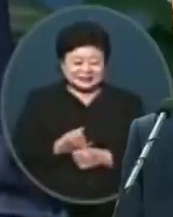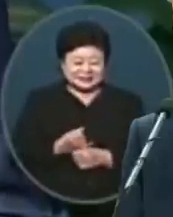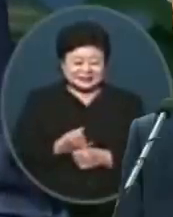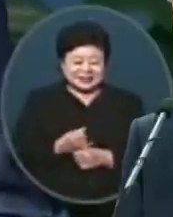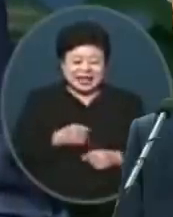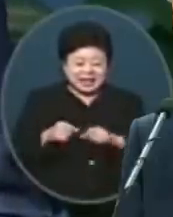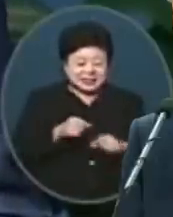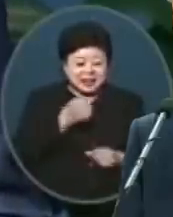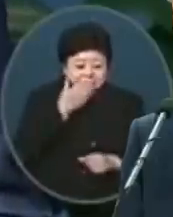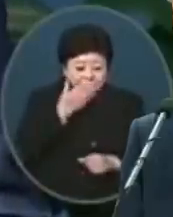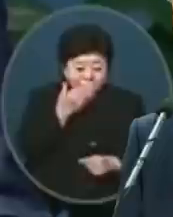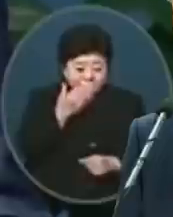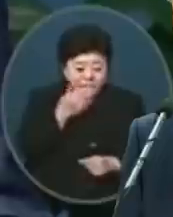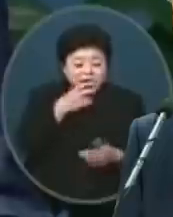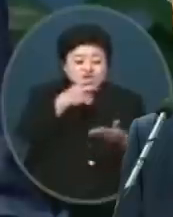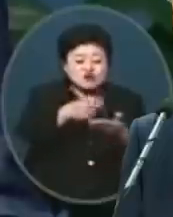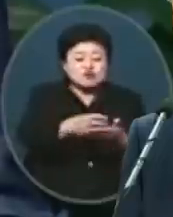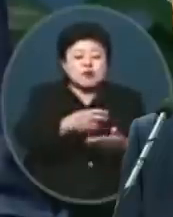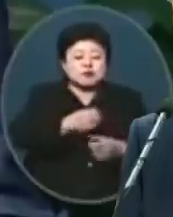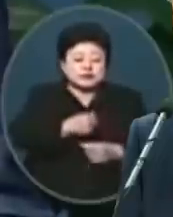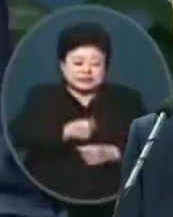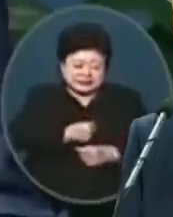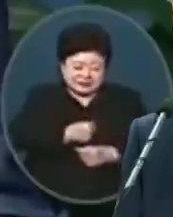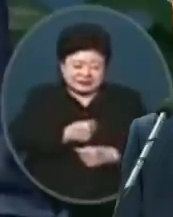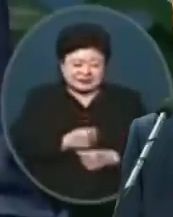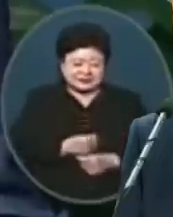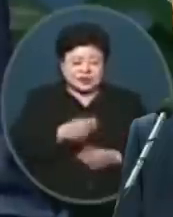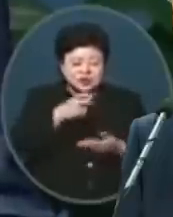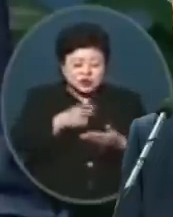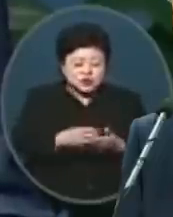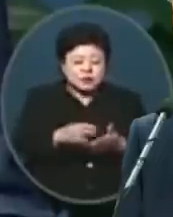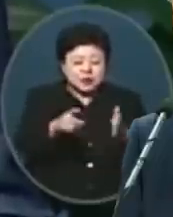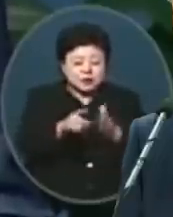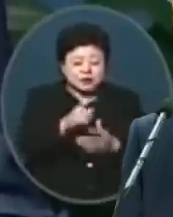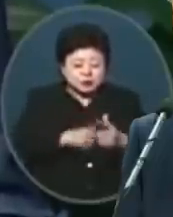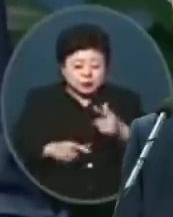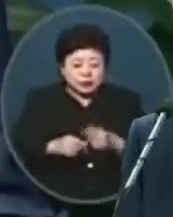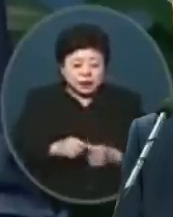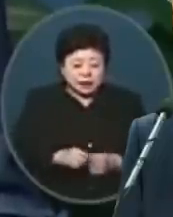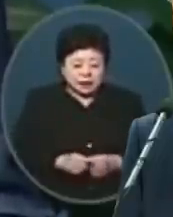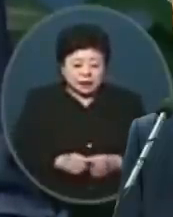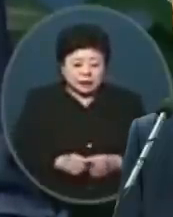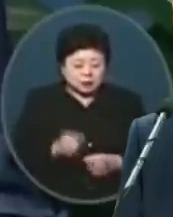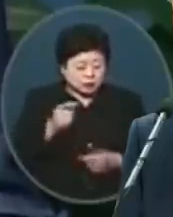행사를 할 수 있는 것이, 율법을 지키는 것이, 율법이 믿음보다 낫지 않습니다.